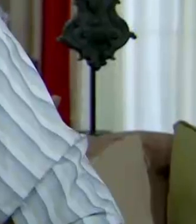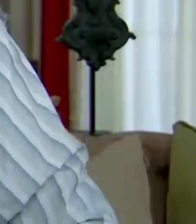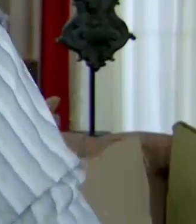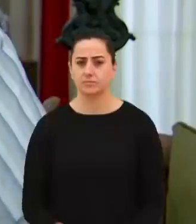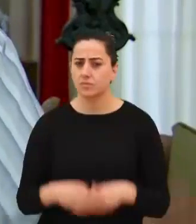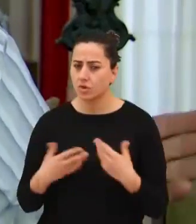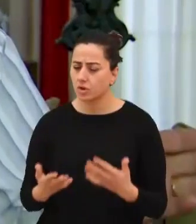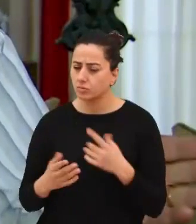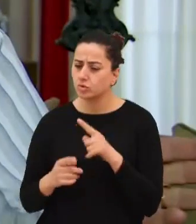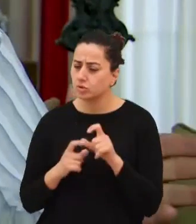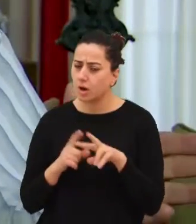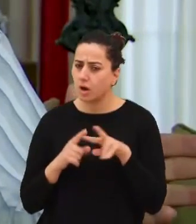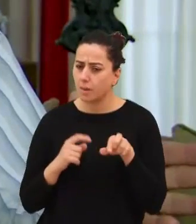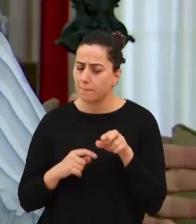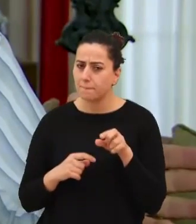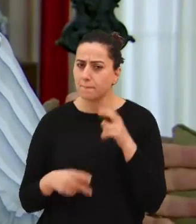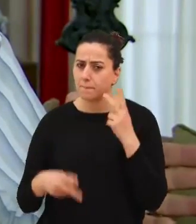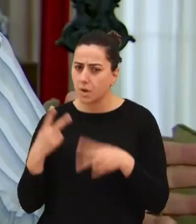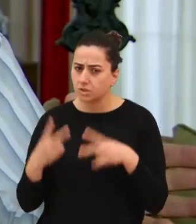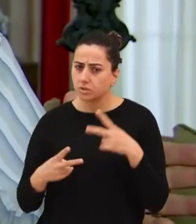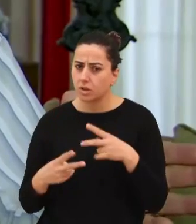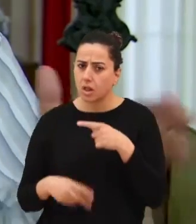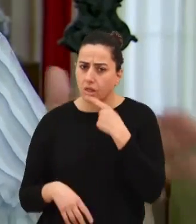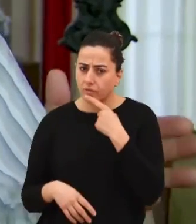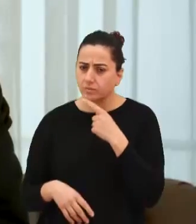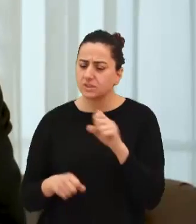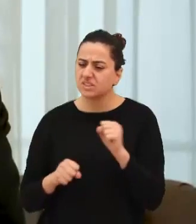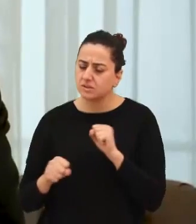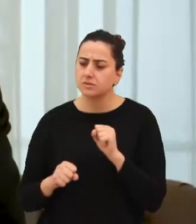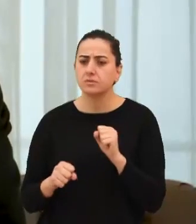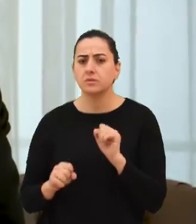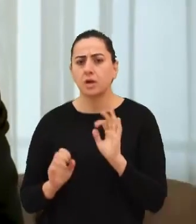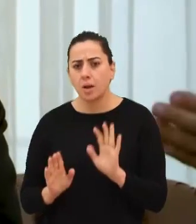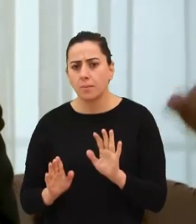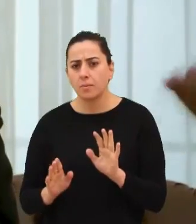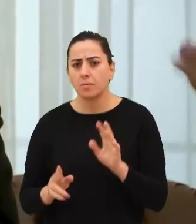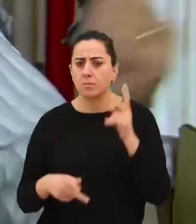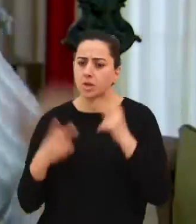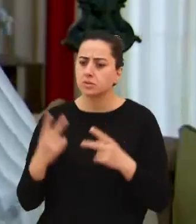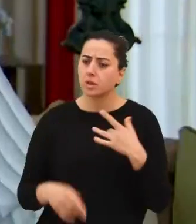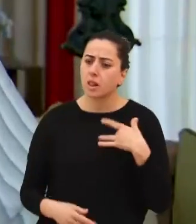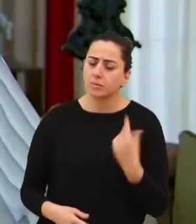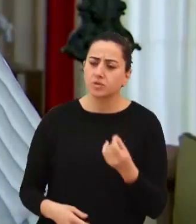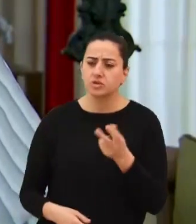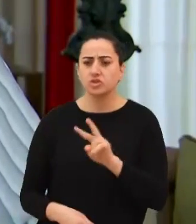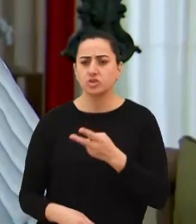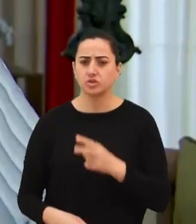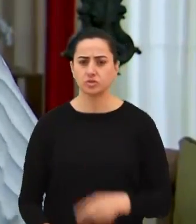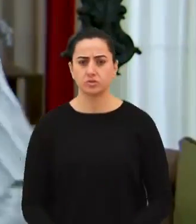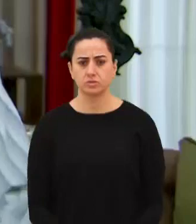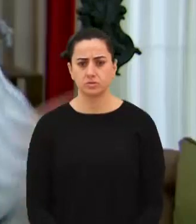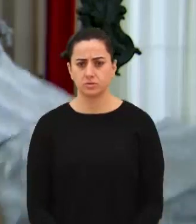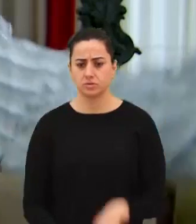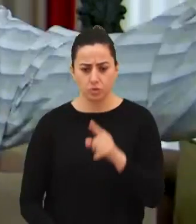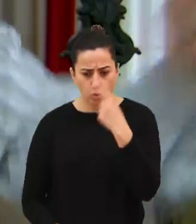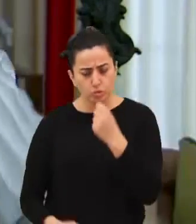Ya bu Sarp'ın hani bazı hareketleri, bazı lafları gıcık ama... Bazen de çok iyi çocuk oluyor ya. Bak